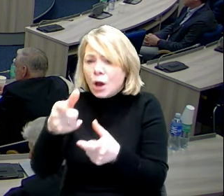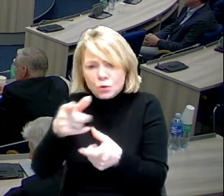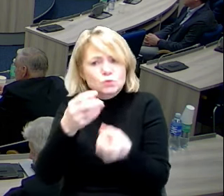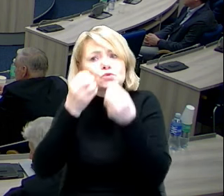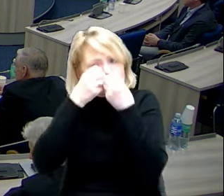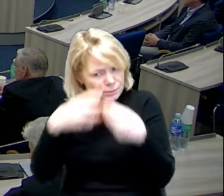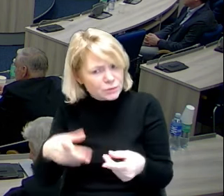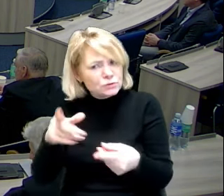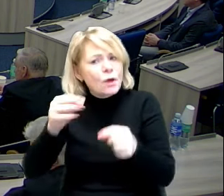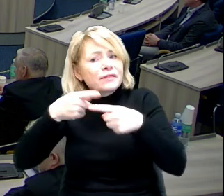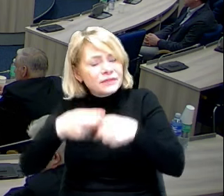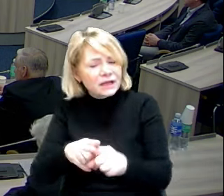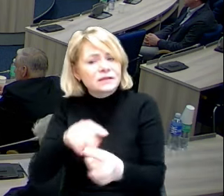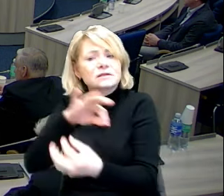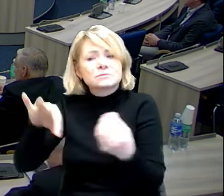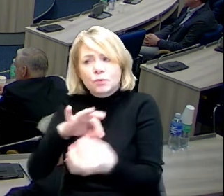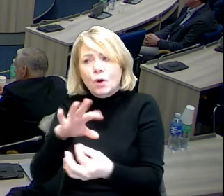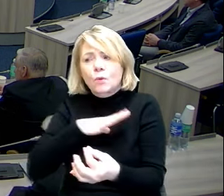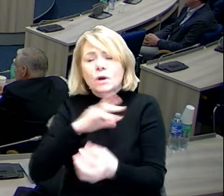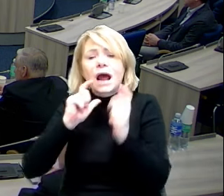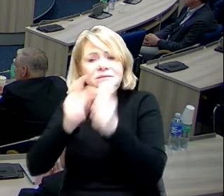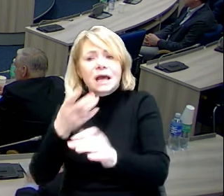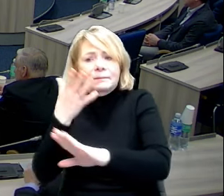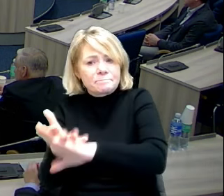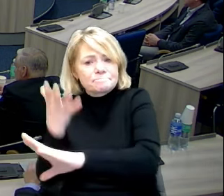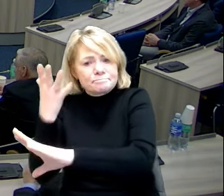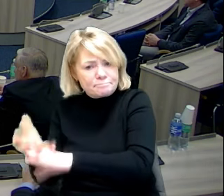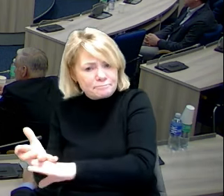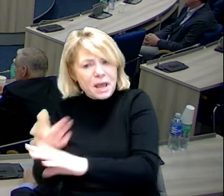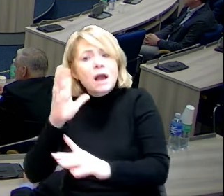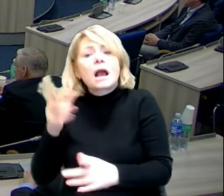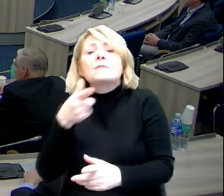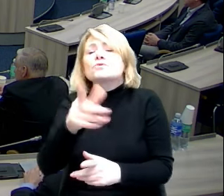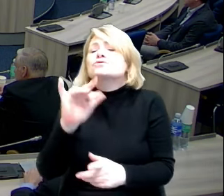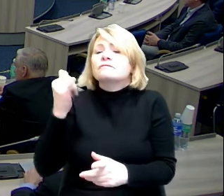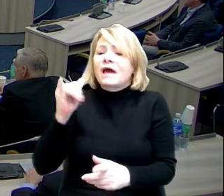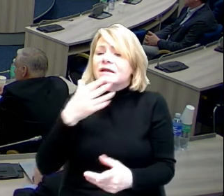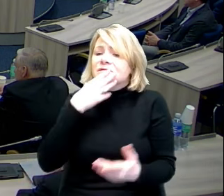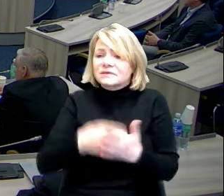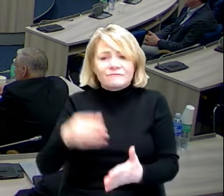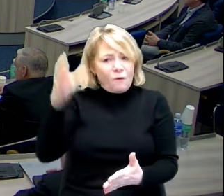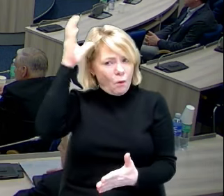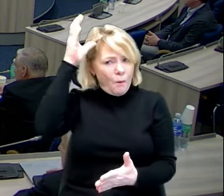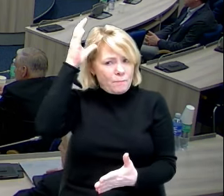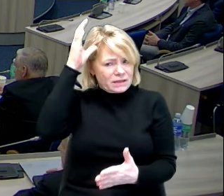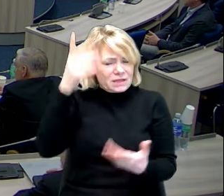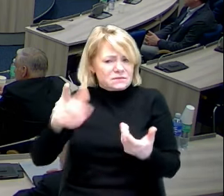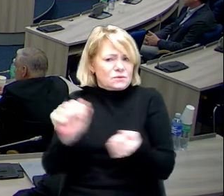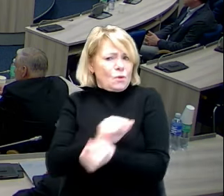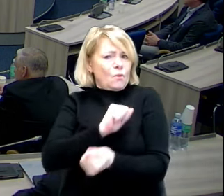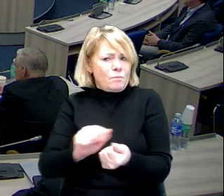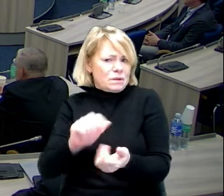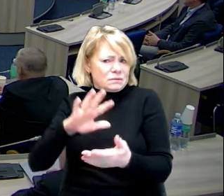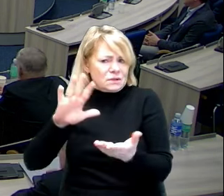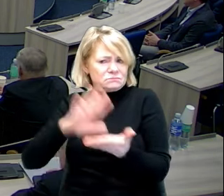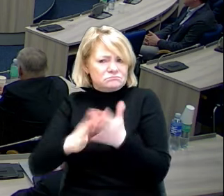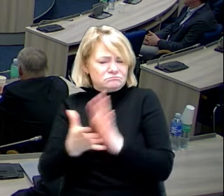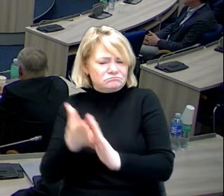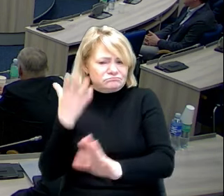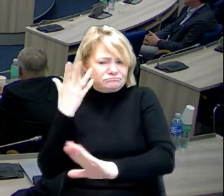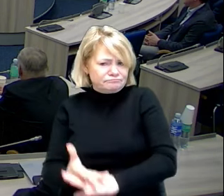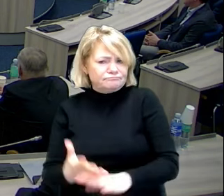sprendinius atsakyme klaidingai citavote kaip vertinate savo kompetenciją dirbti su tokio pobūdžio dokumentais taip ačiū